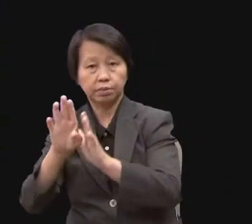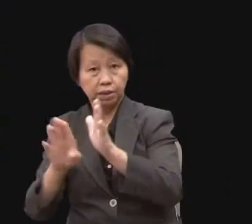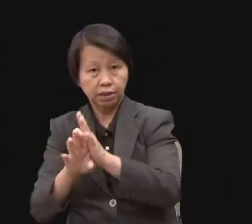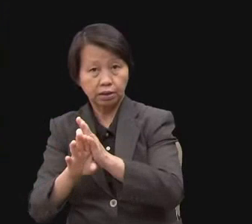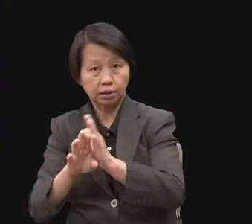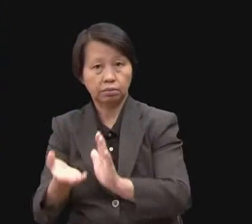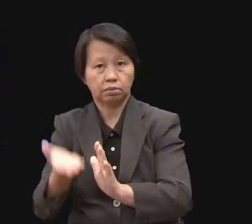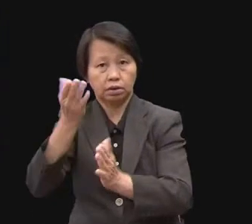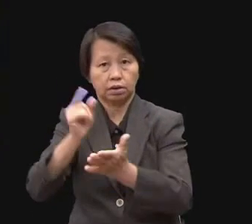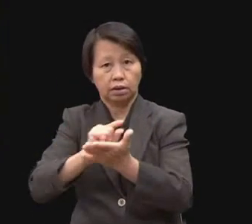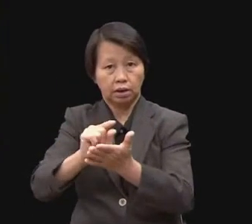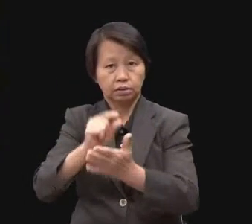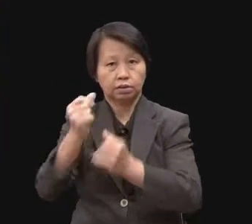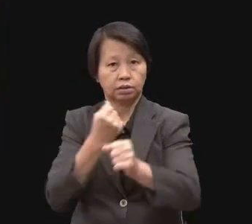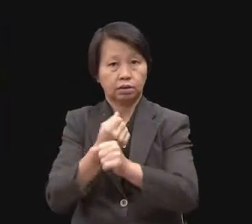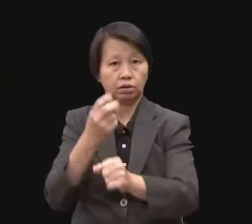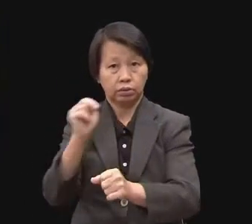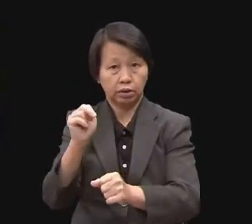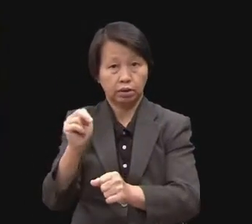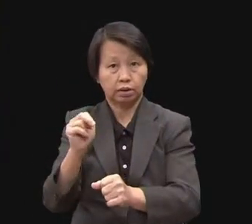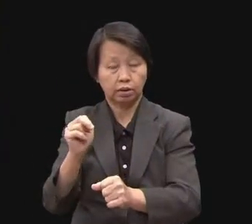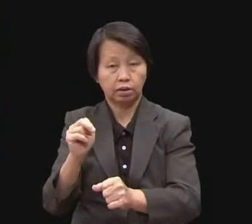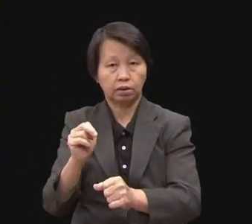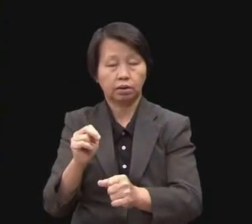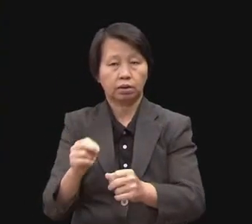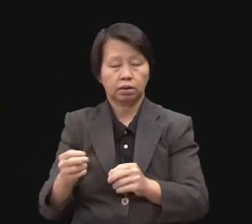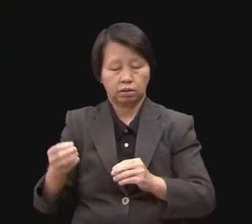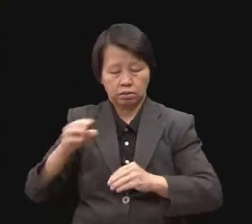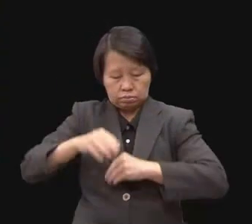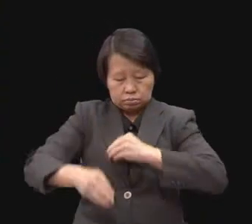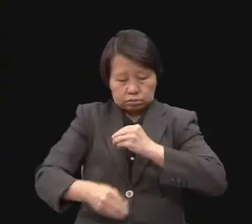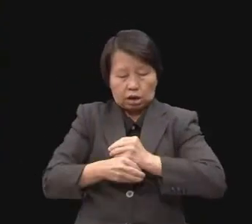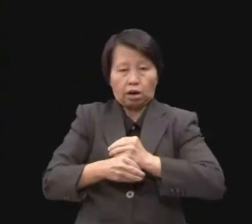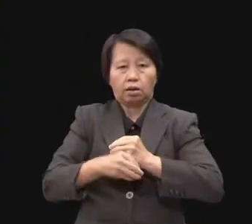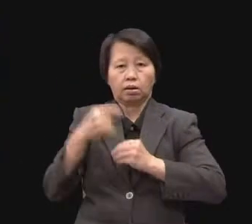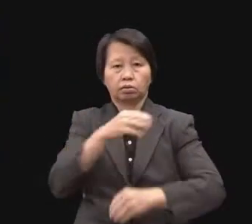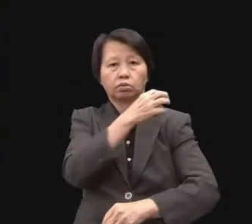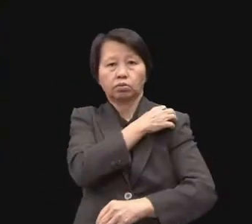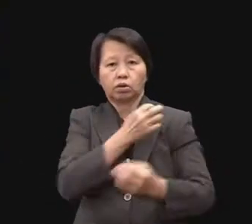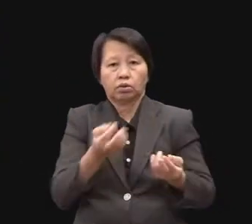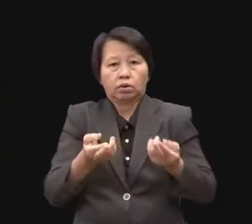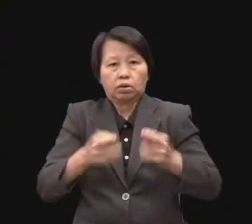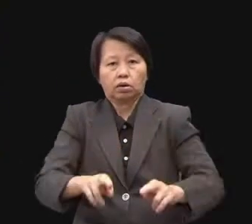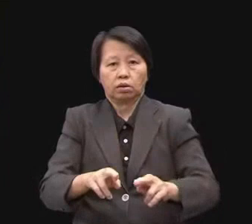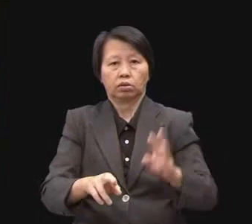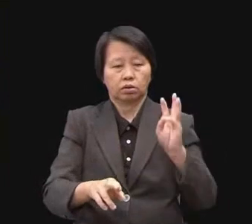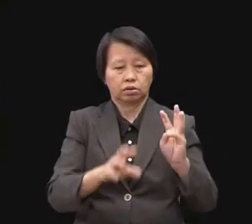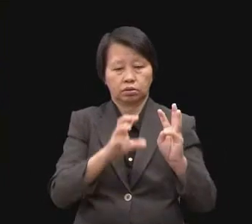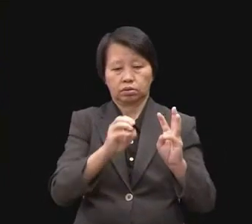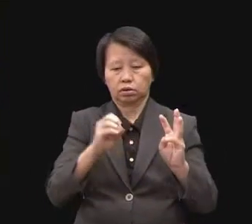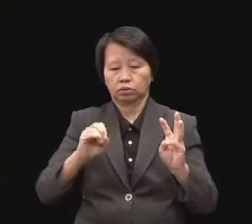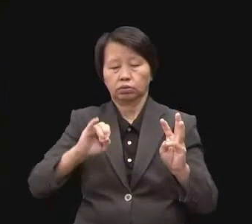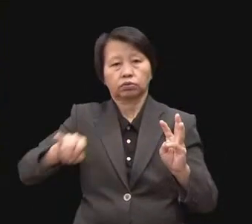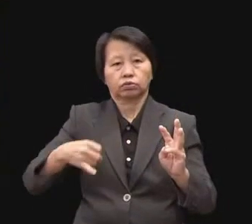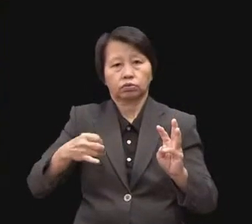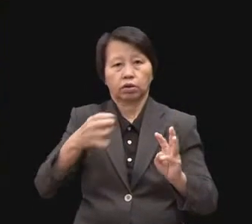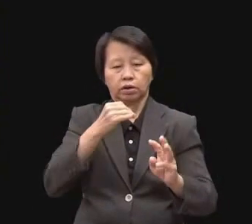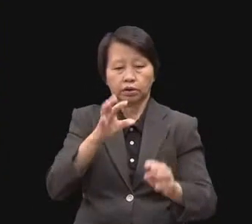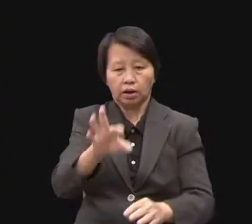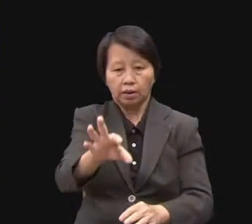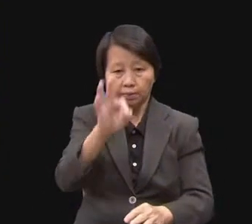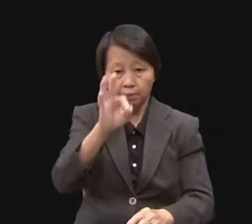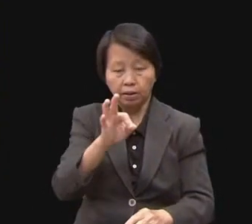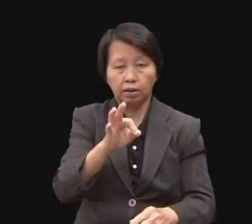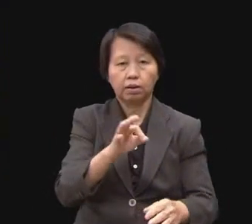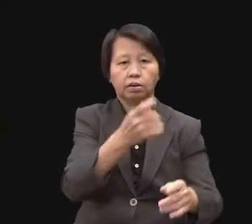kenaikan gaji tahunan penutupan tambahan untuk keperluan pegawai kontrak 600 juta dan pelantikan